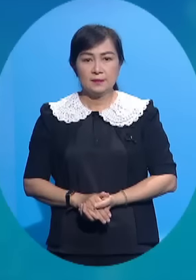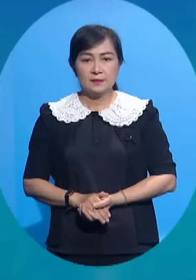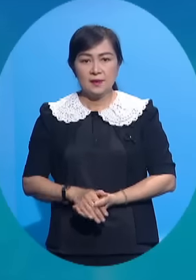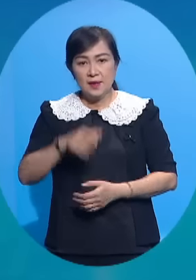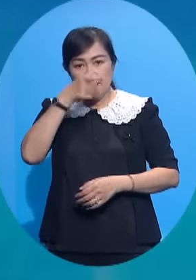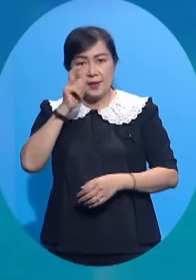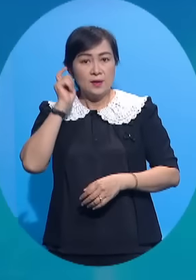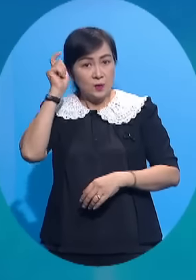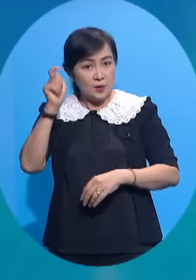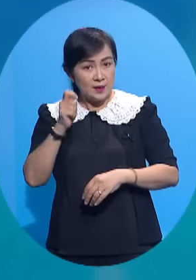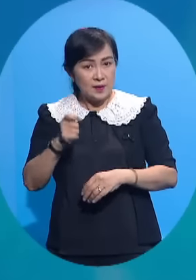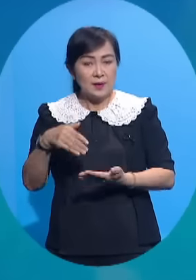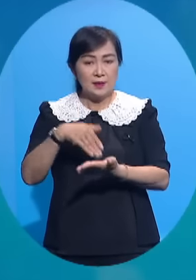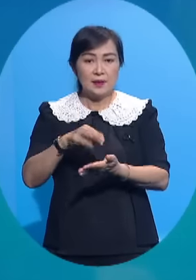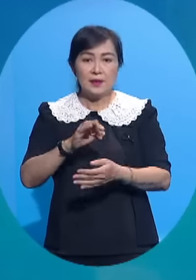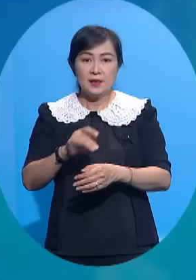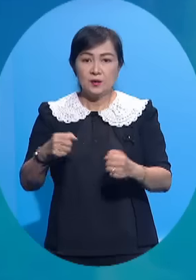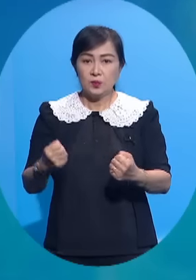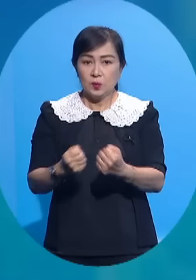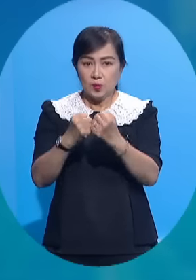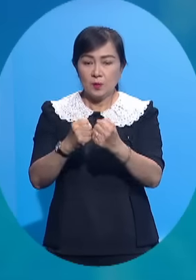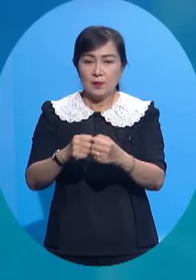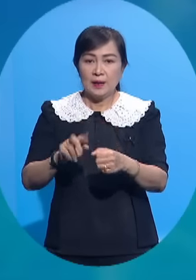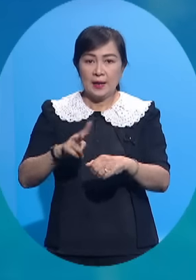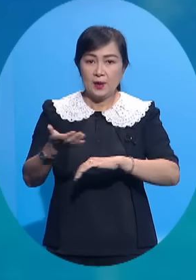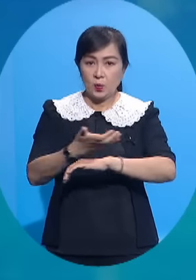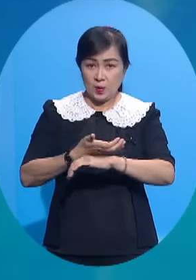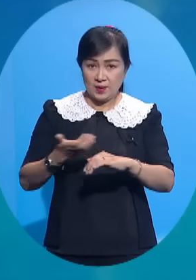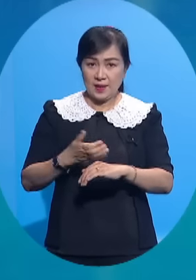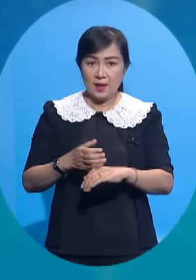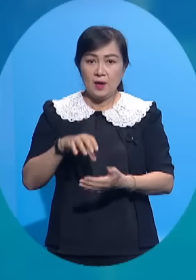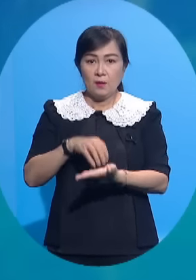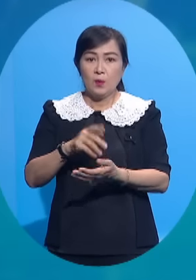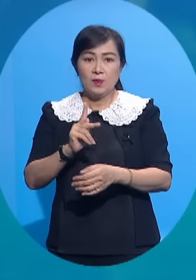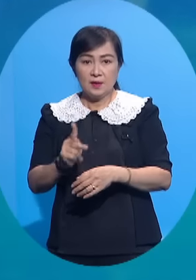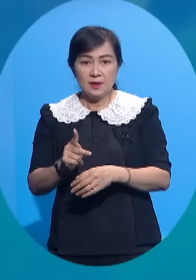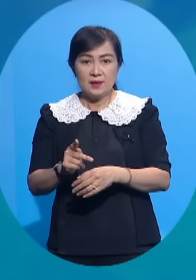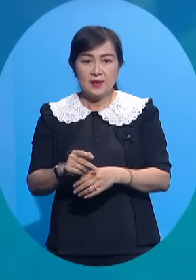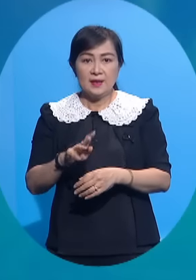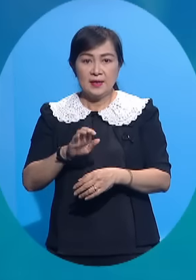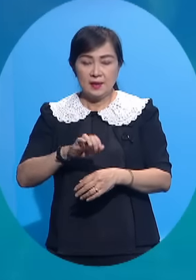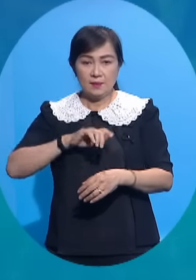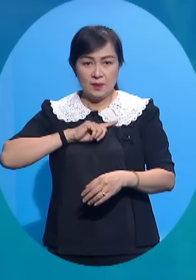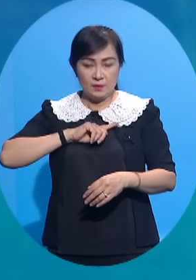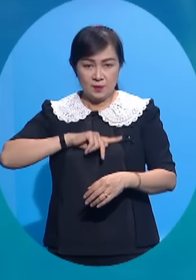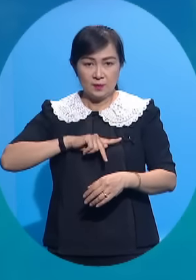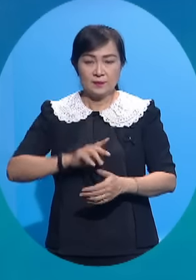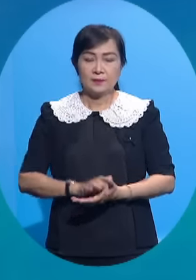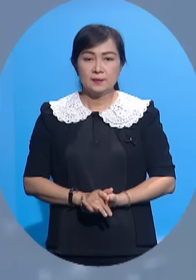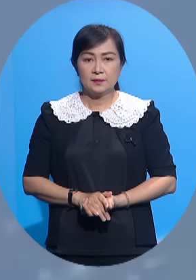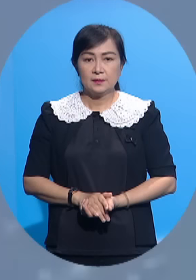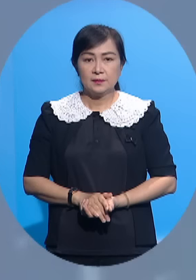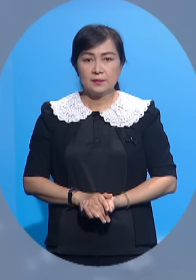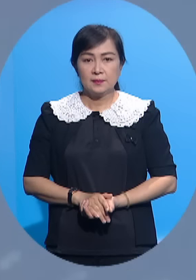phía Nga và Ukraina vừa cập nhật tình hình xung đột và giao tranh ở hai nước trong đó có vùng C hiện do kief kiểm